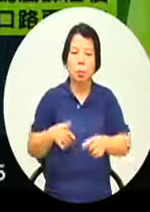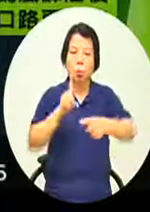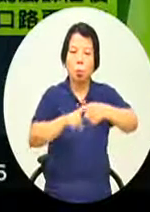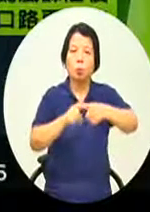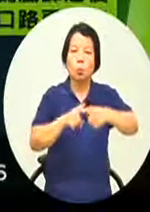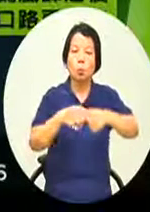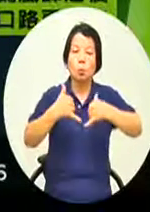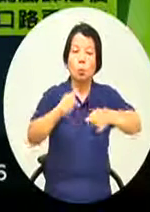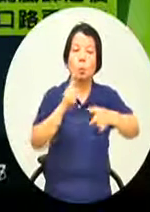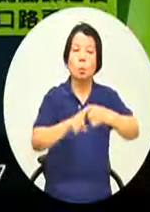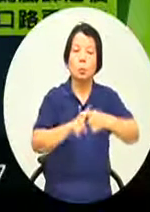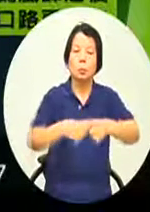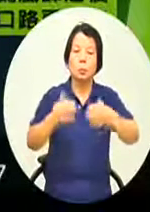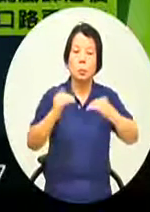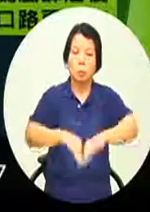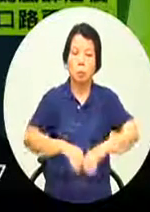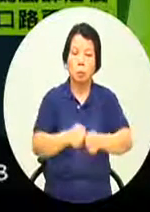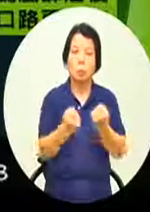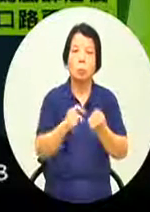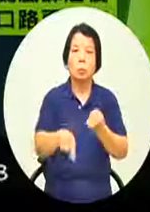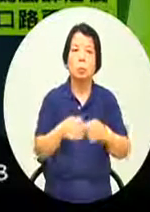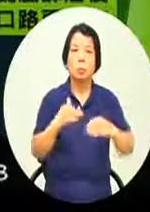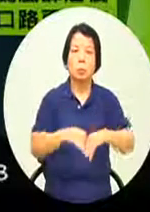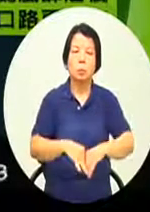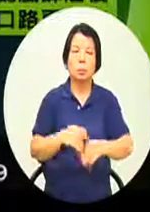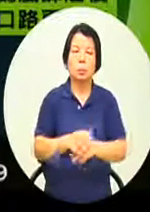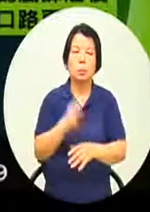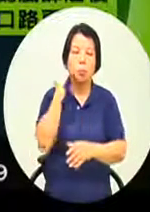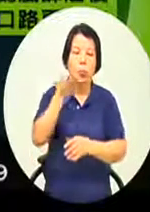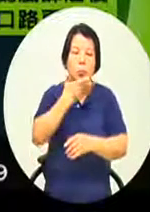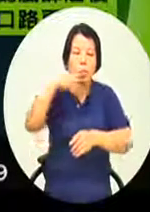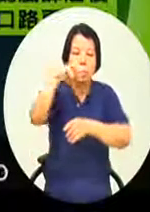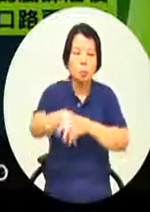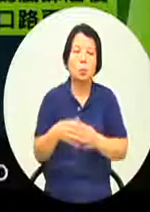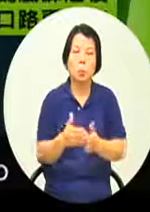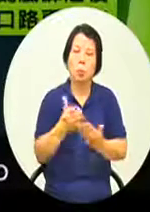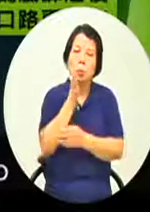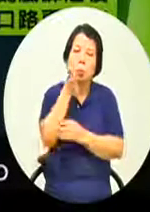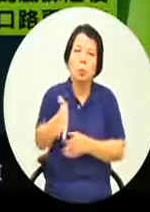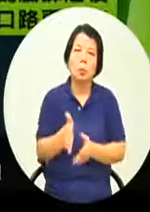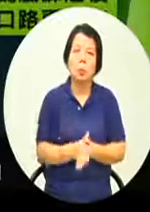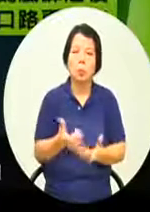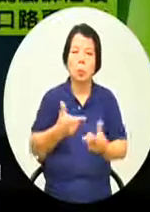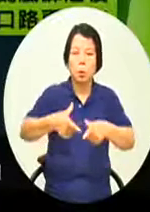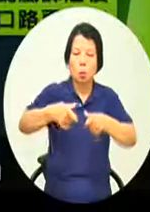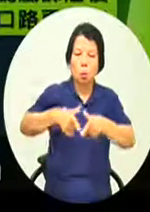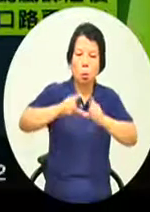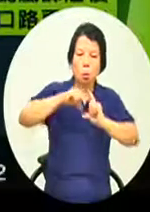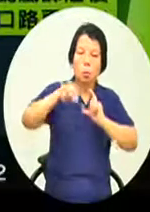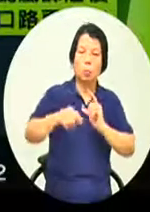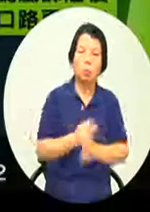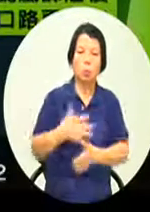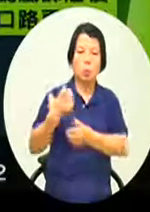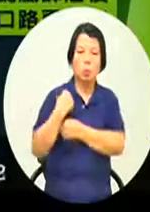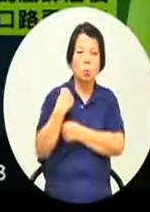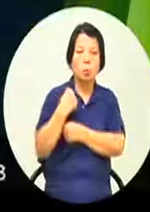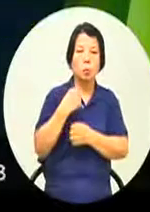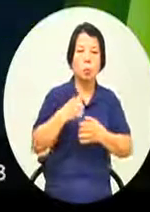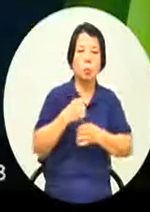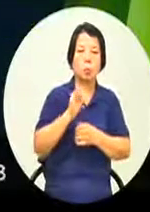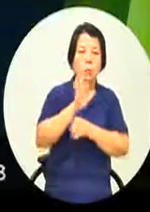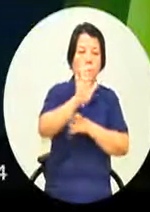这路口的塌陷，其实我第一时间我们跟水利局请教哈，水利局给我的回应说这个是军方的道路。